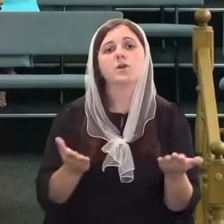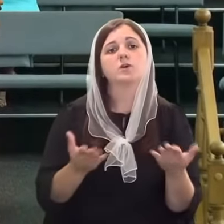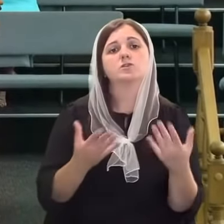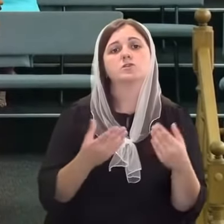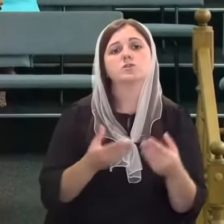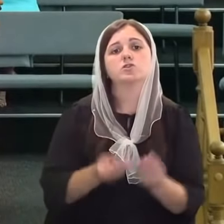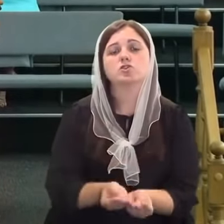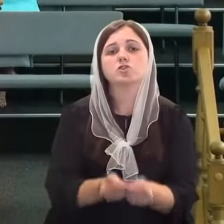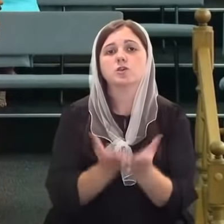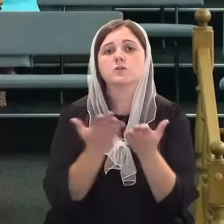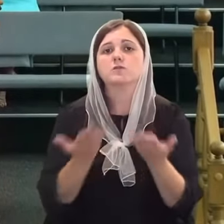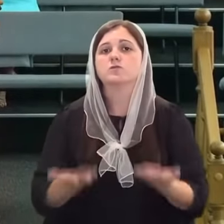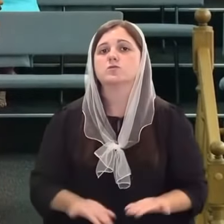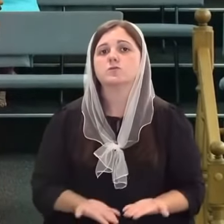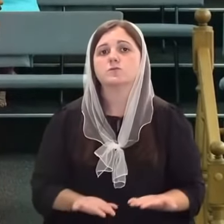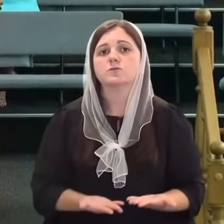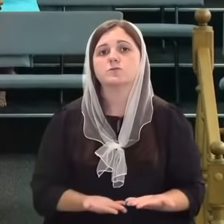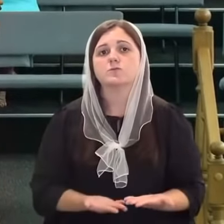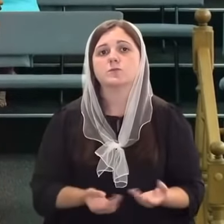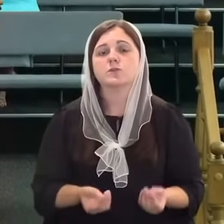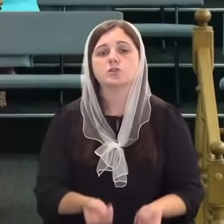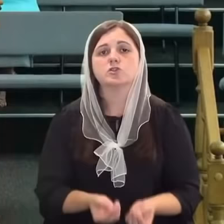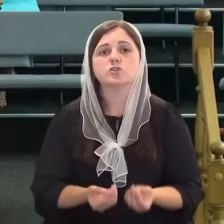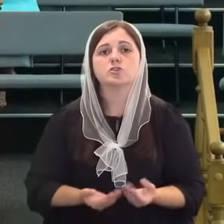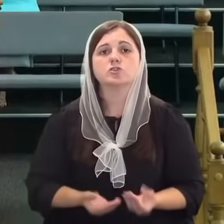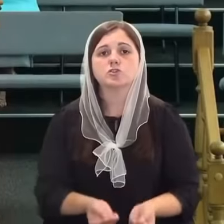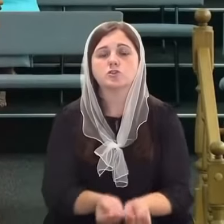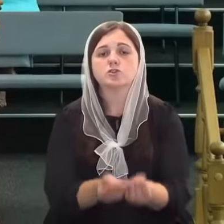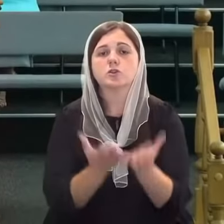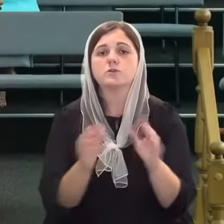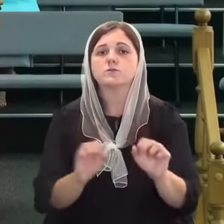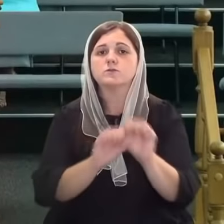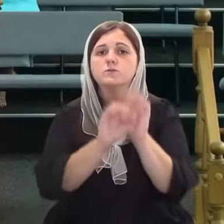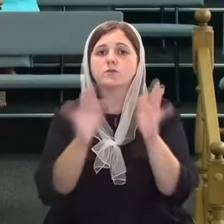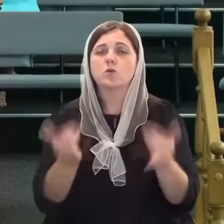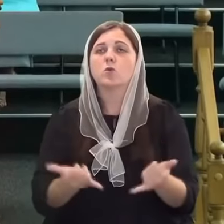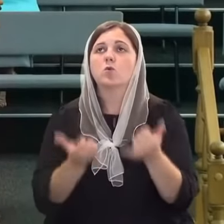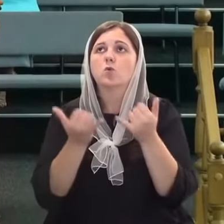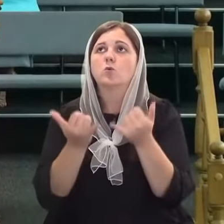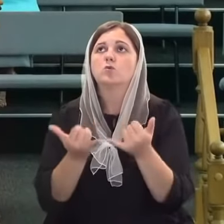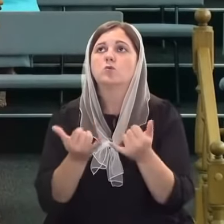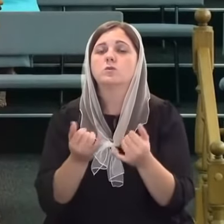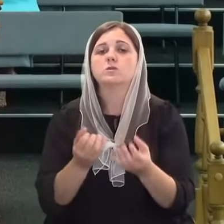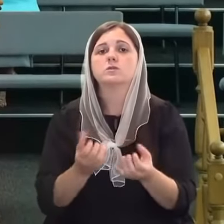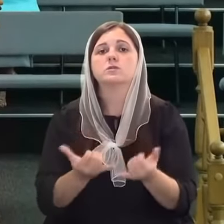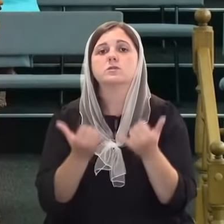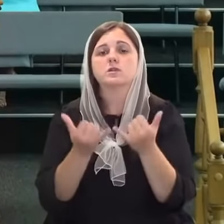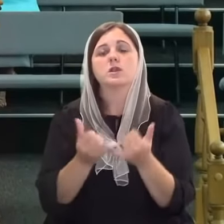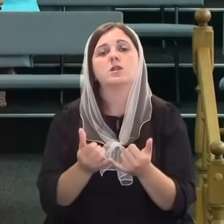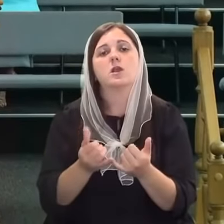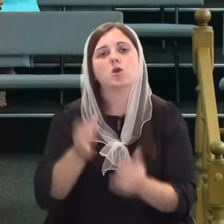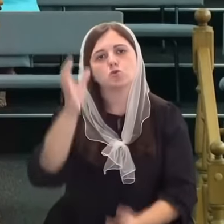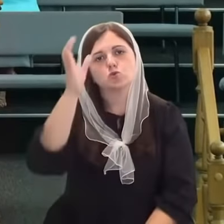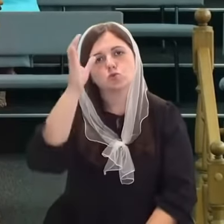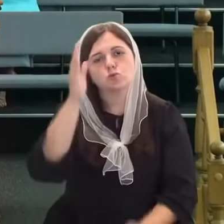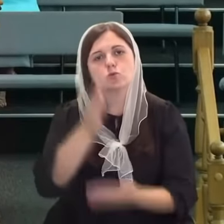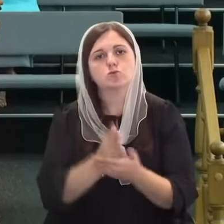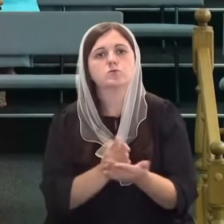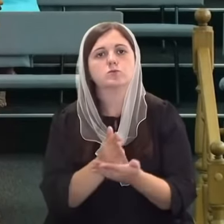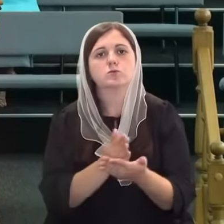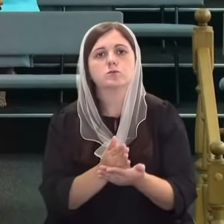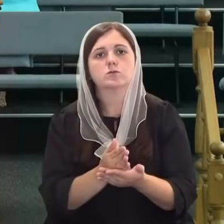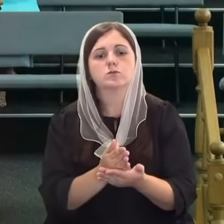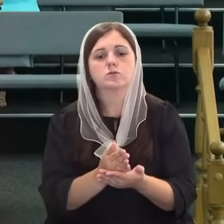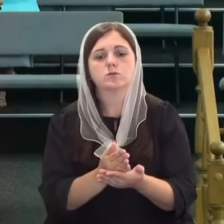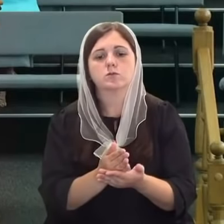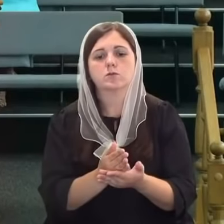жертву живую, в жертву святую, угодную для разумного служения.